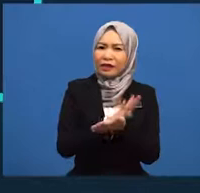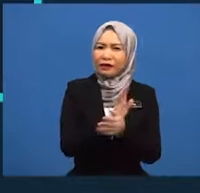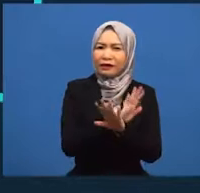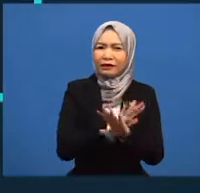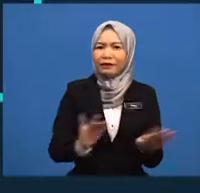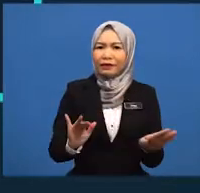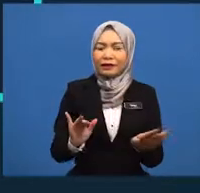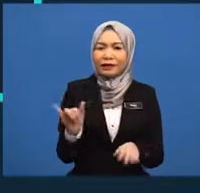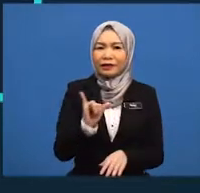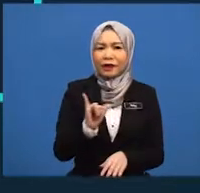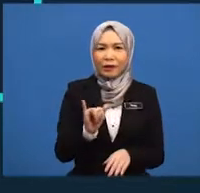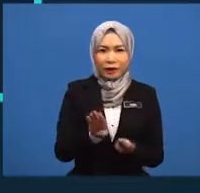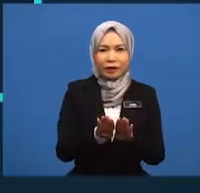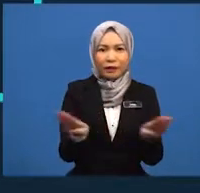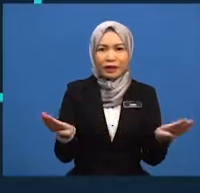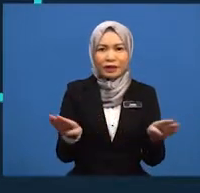adalah berbeza.